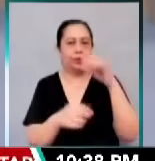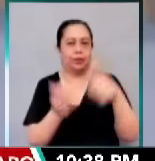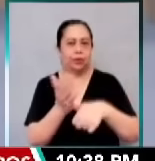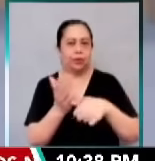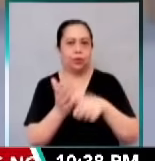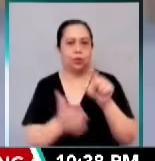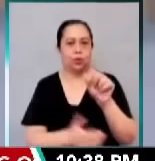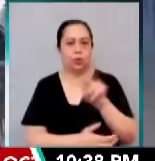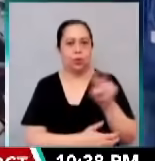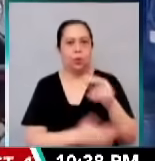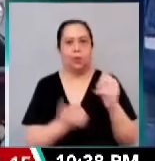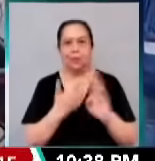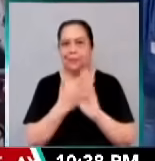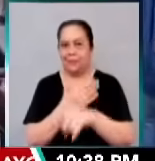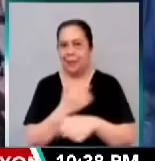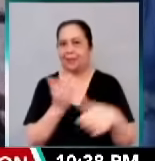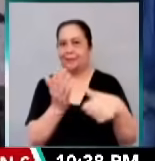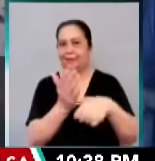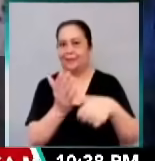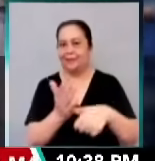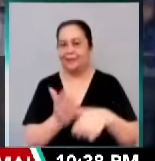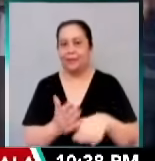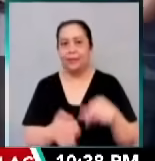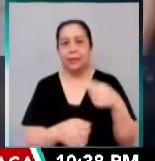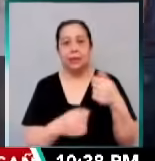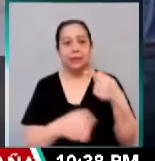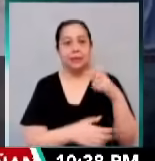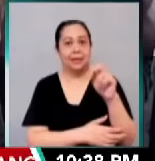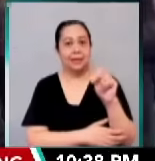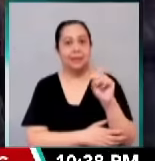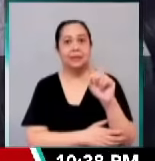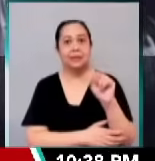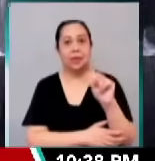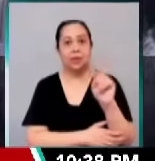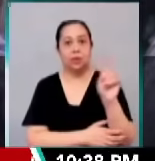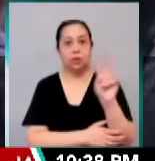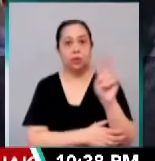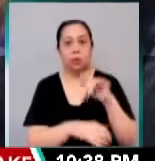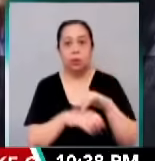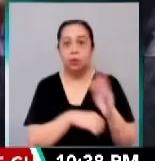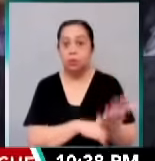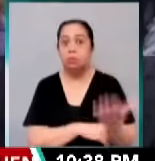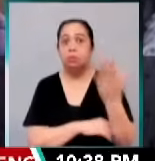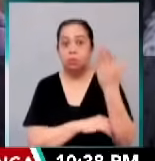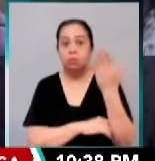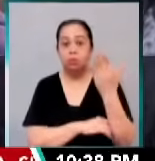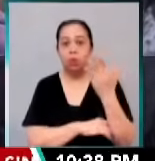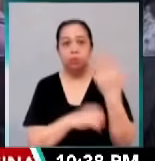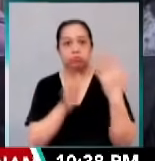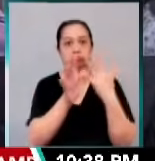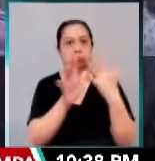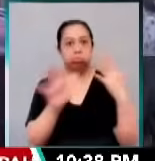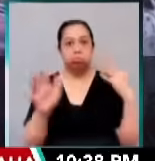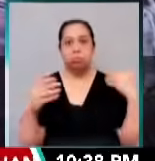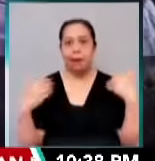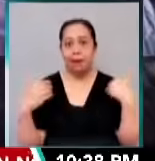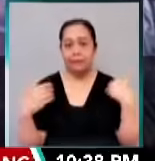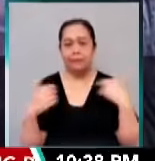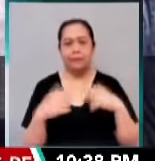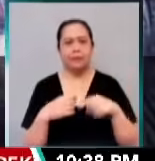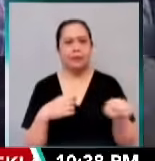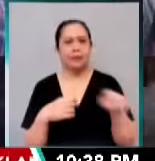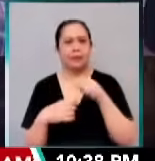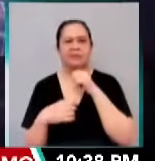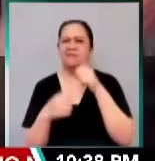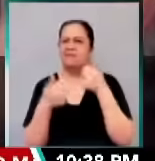ang pagpaparehistro. Sa General Santos City, alas 2 pa lang na madaling araw, may nakapila na. Hindi na nasunod ang